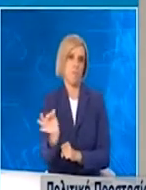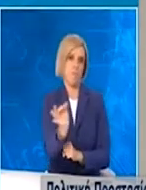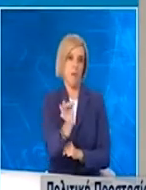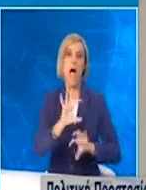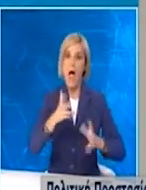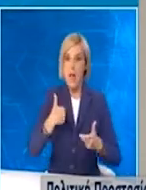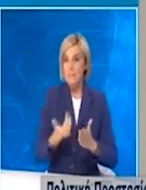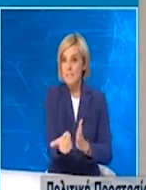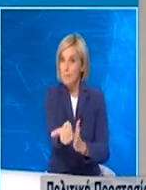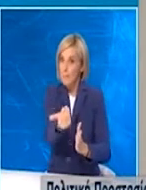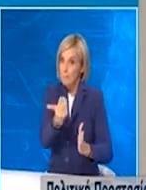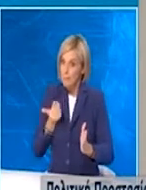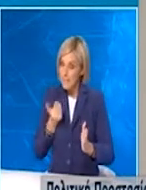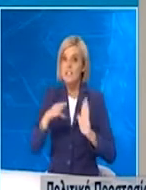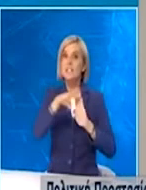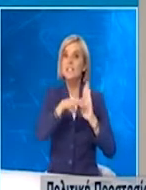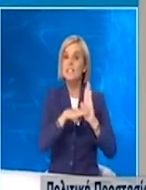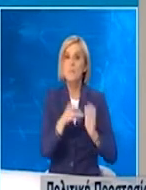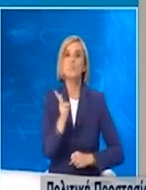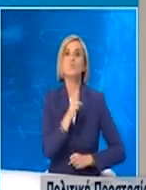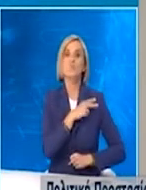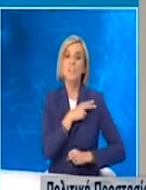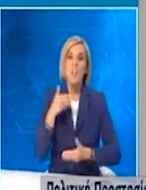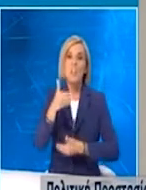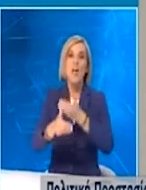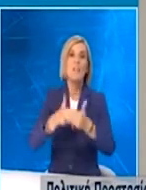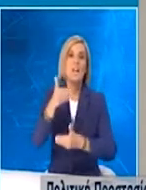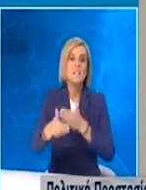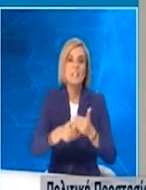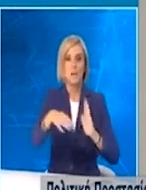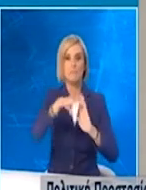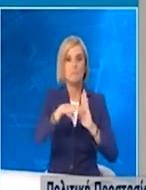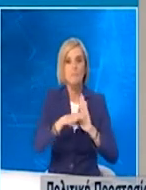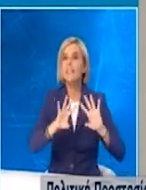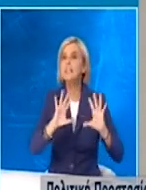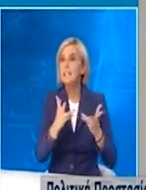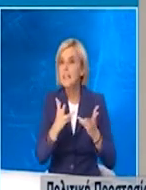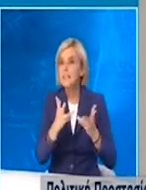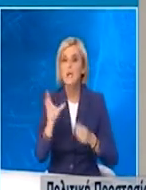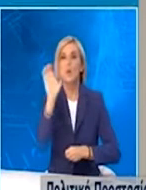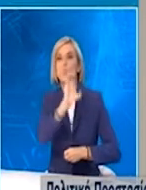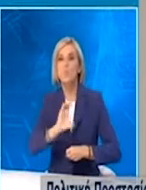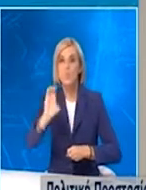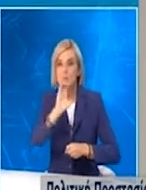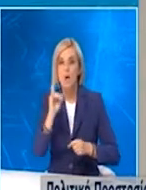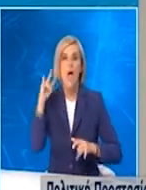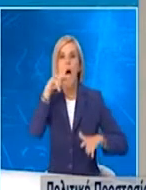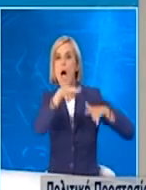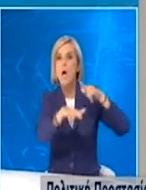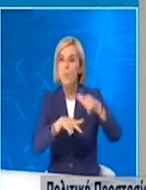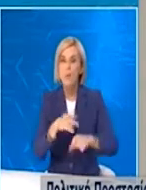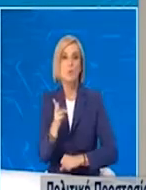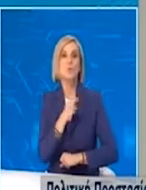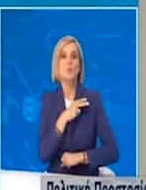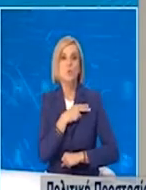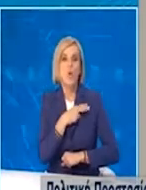προηγμένο σύστημα για την εξέταση ταξιδιωτών και την ιχνηλάτηση τυχόν κρούσματων, χρησιμοποιώντας ένα σύνθετο αλγόριθμο και